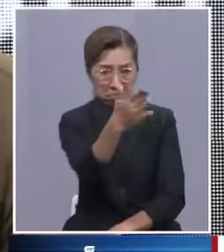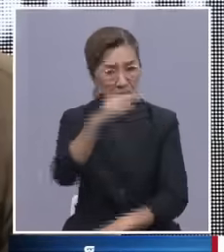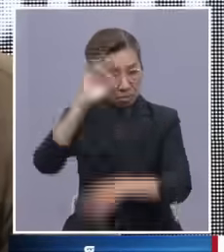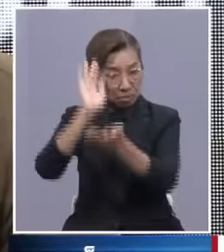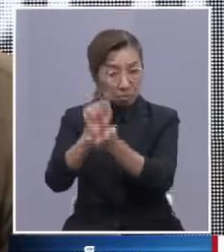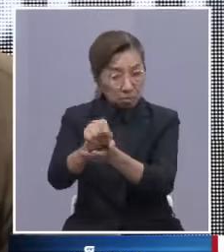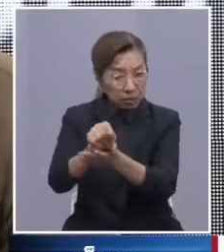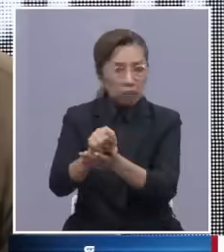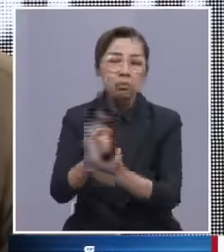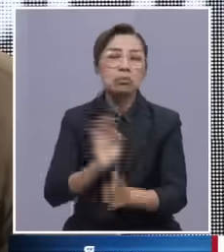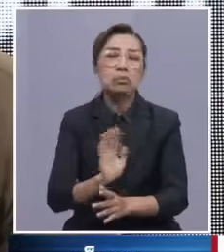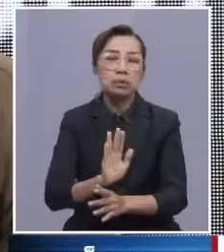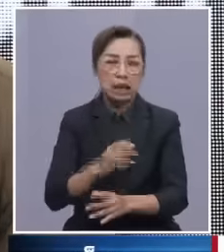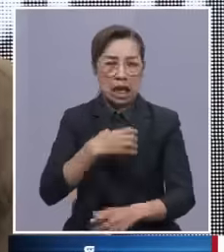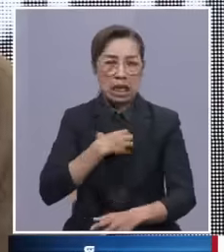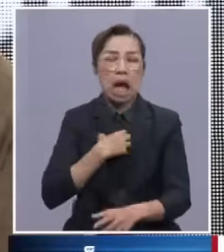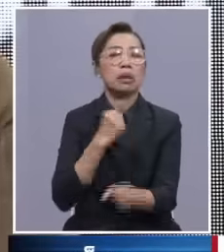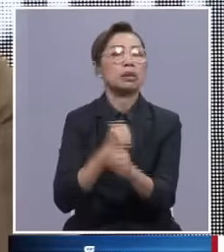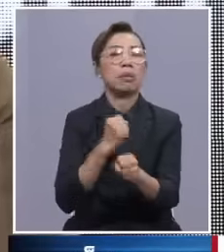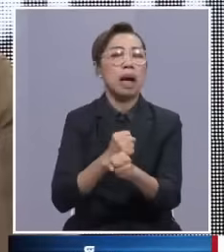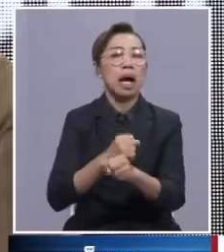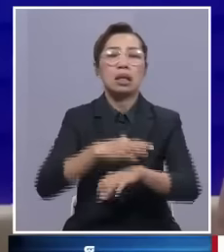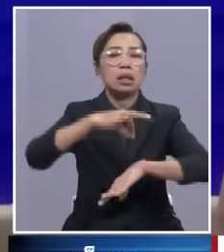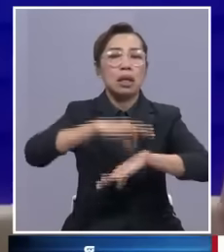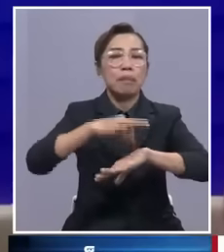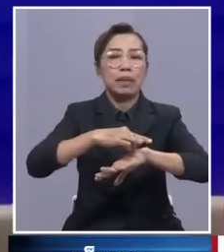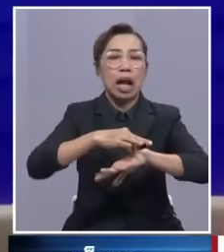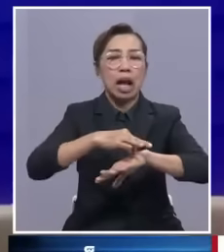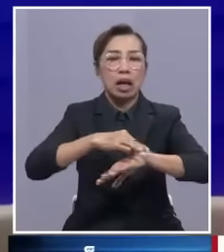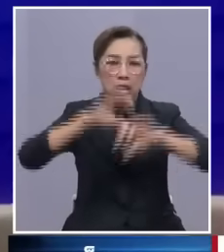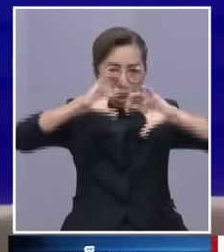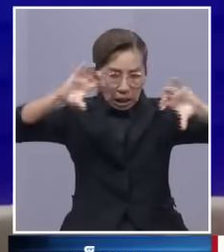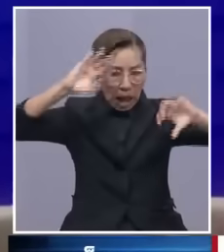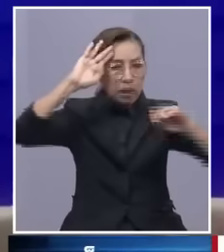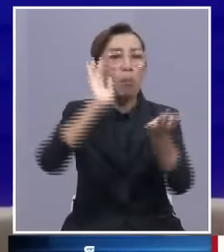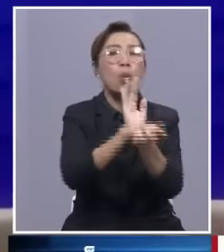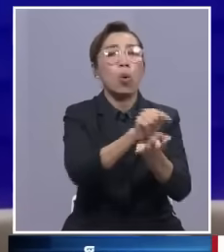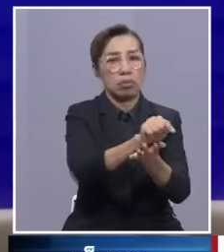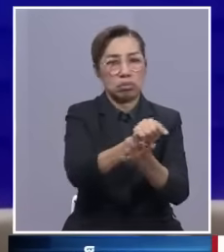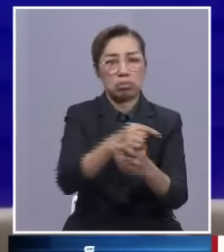อยต้องการที่จะเกษียณอายุราชการในตำแหน่งข้าราชการตำรวจ